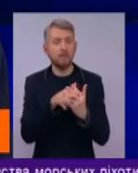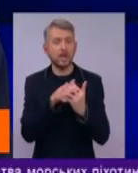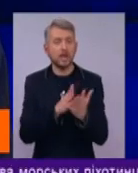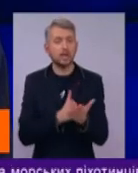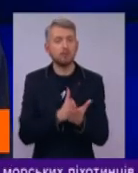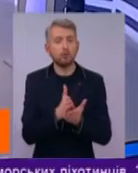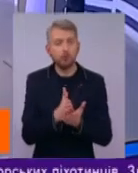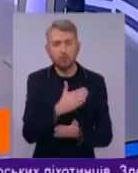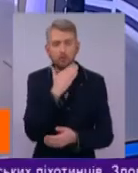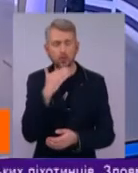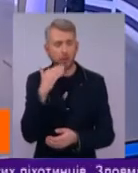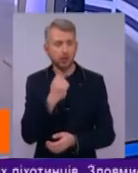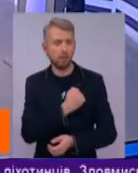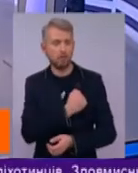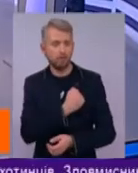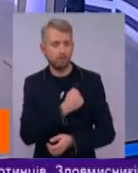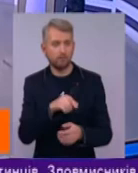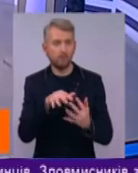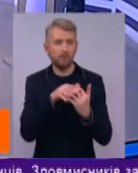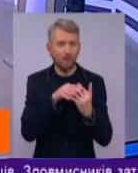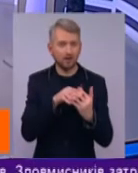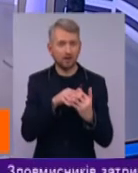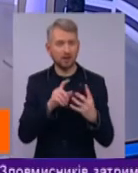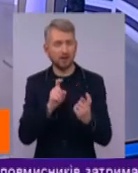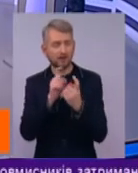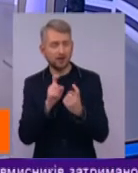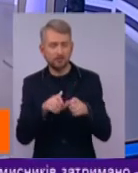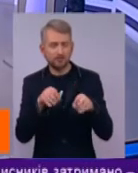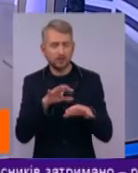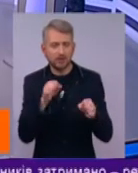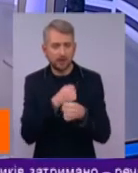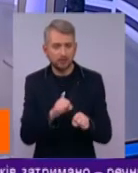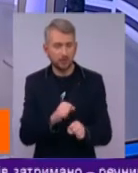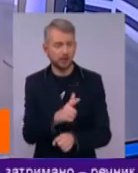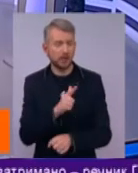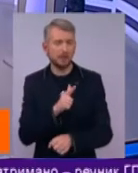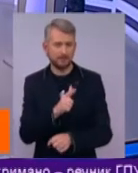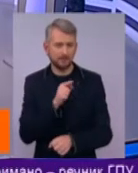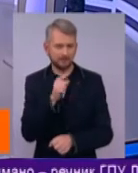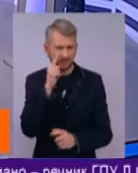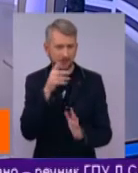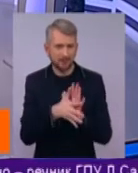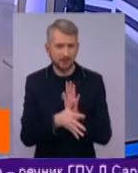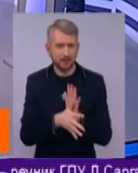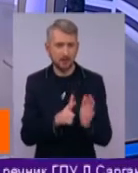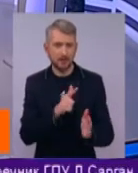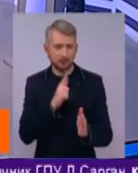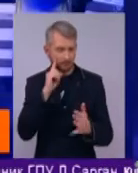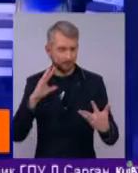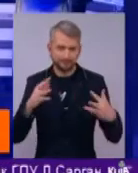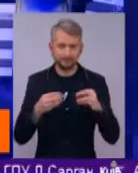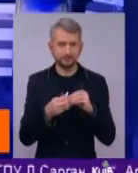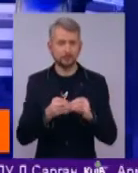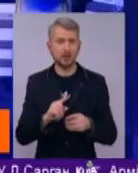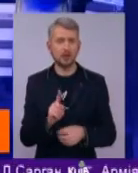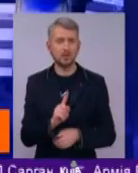путем многие войны и конфликты не решаются. И вот мы с коллегой, как вы понимаете, пришли к одному мнению, что